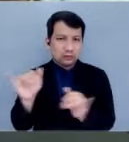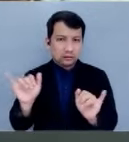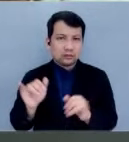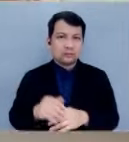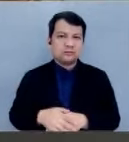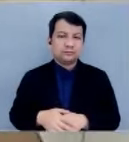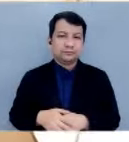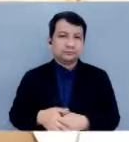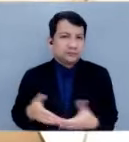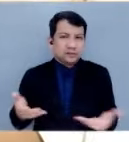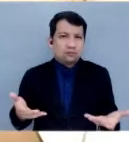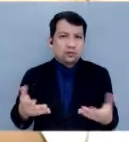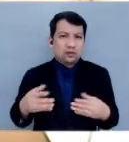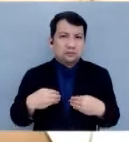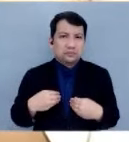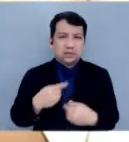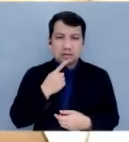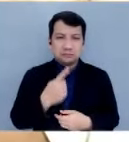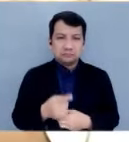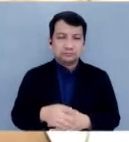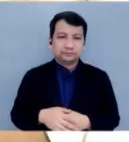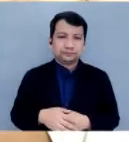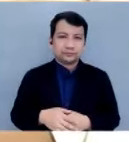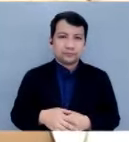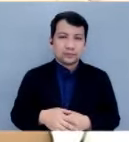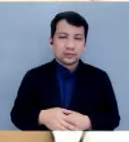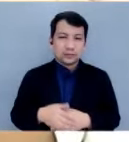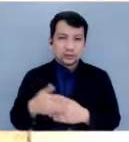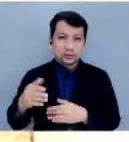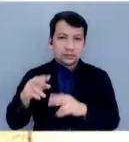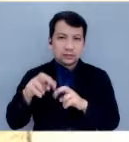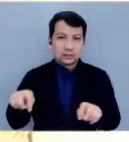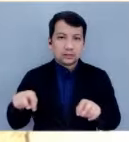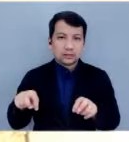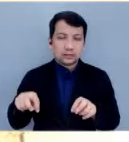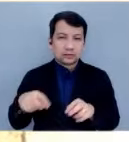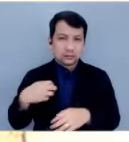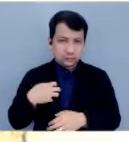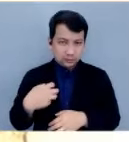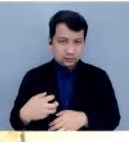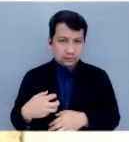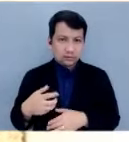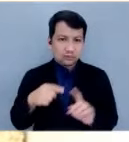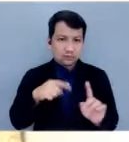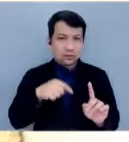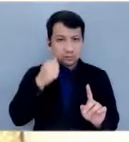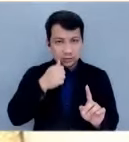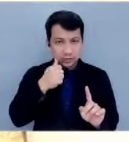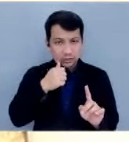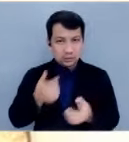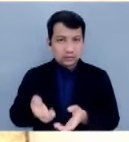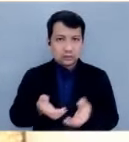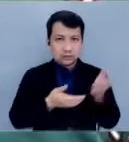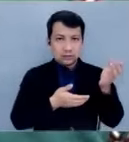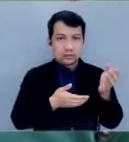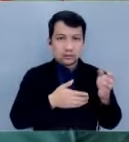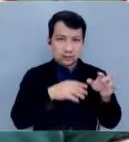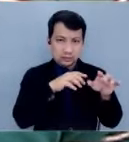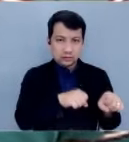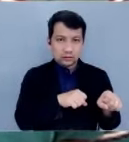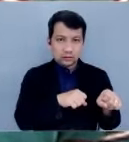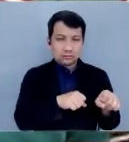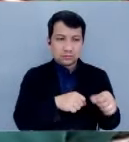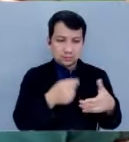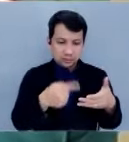po. Pero habang nag-iimbentaryo ang mga pulis, isang babae pang isinama sa mga inaresto. Nang sitahin ng mga